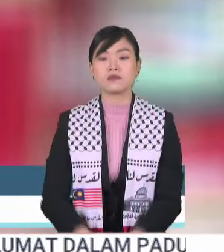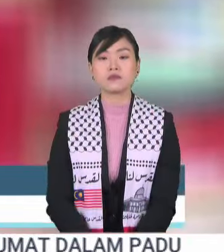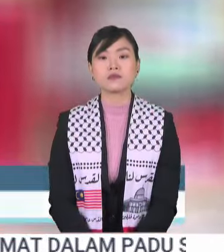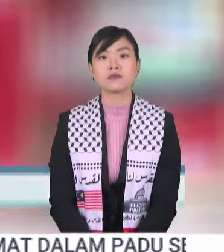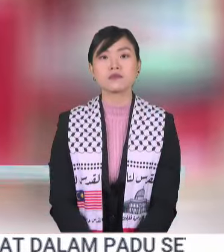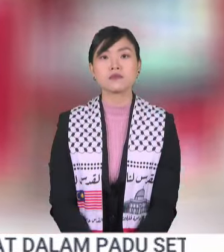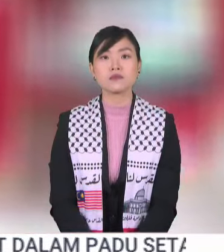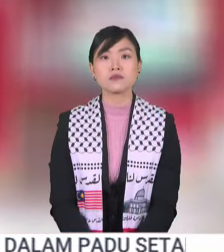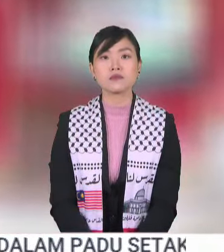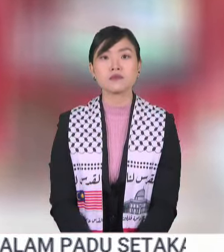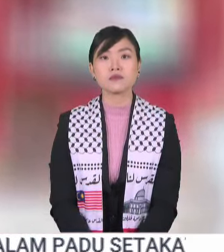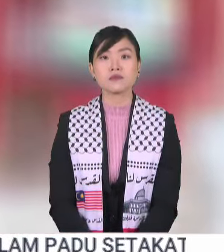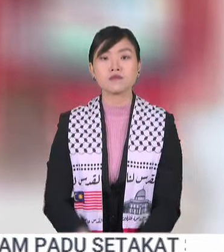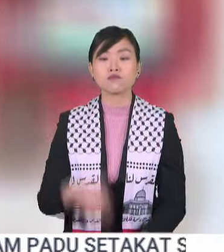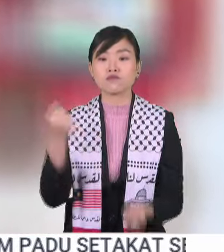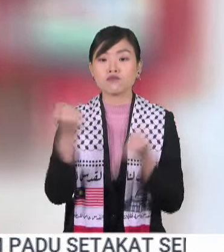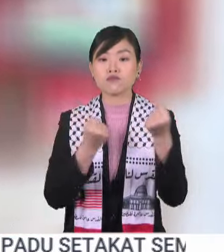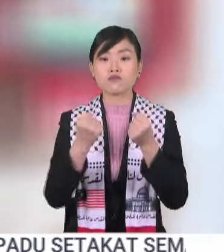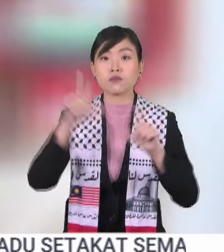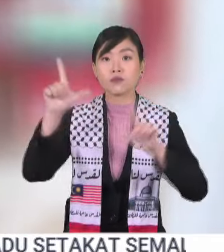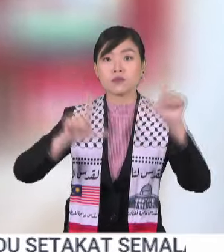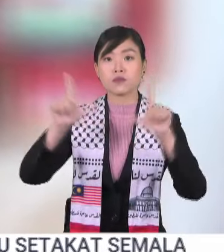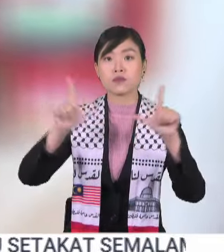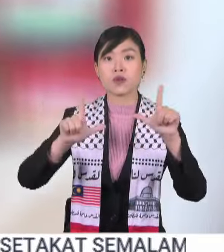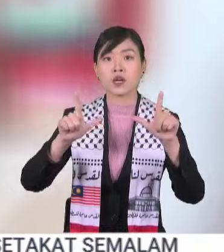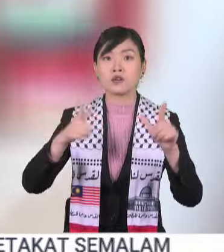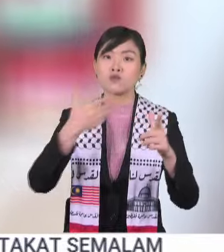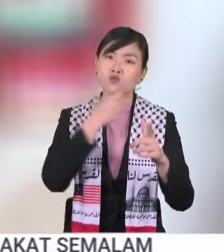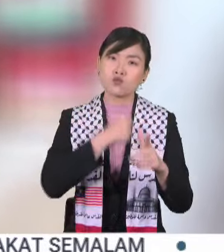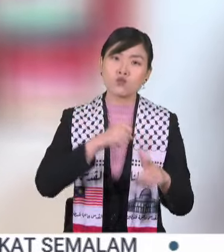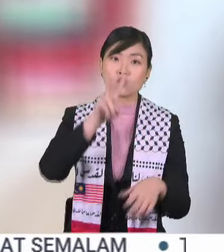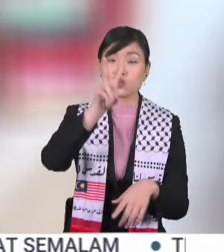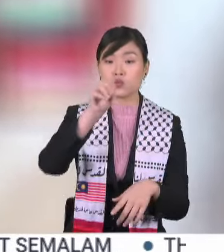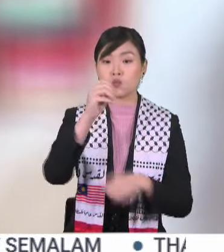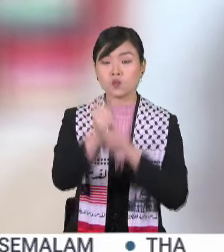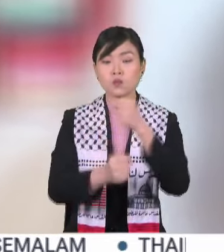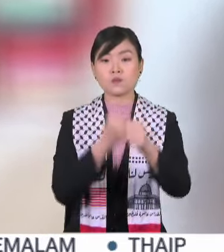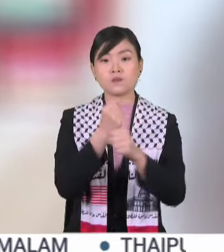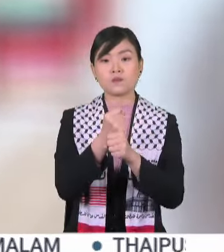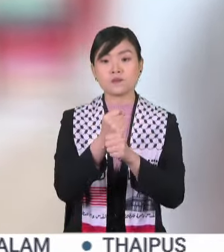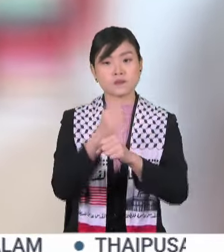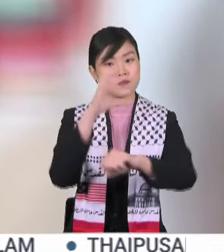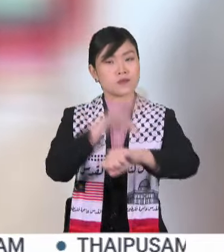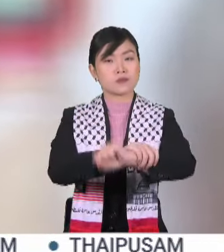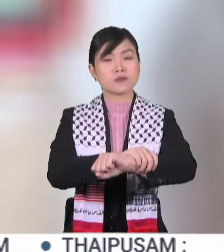2023 pemanduor tempatan berusia lkungan turut